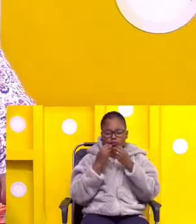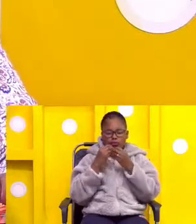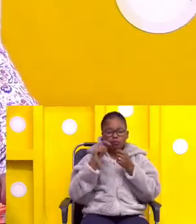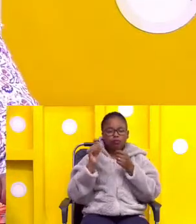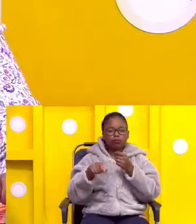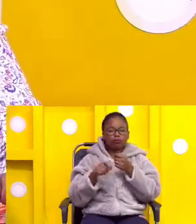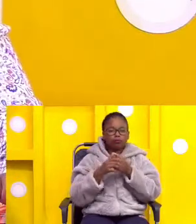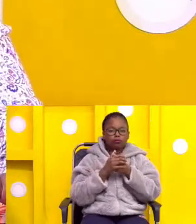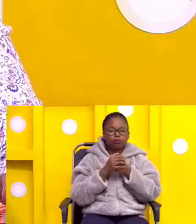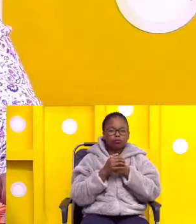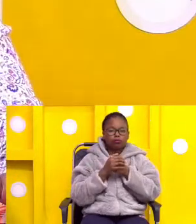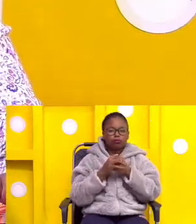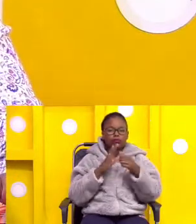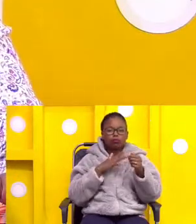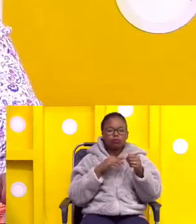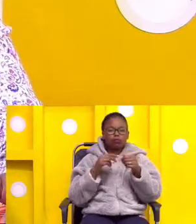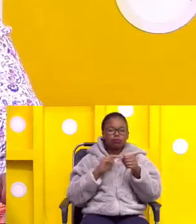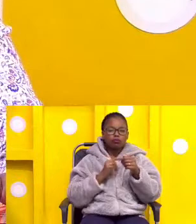ona ithuĩ twahanda